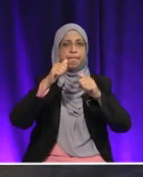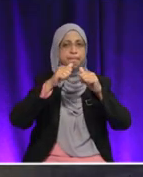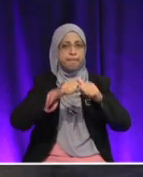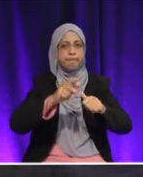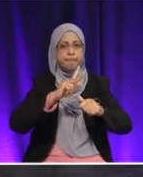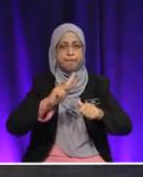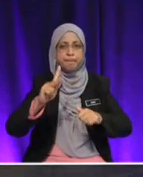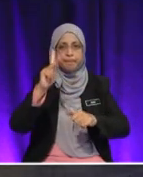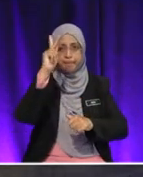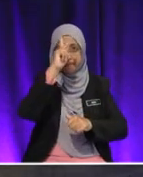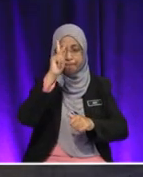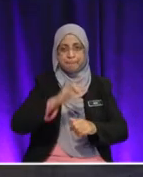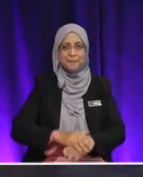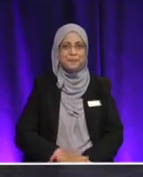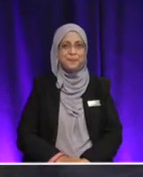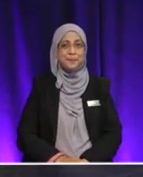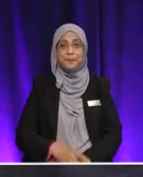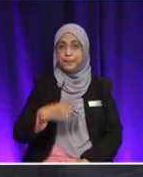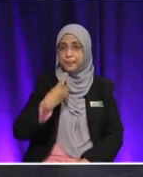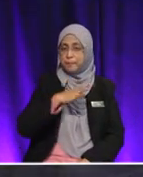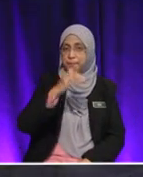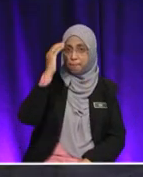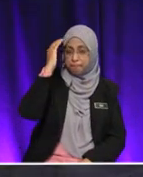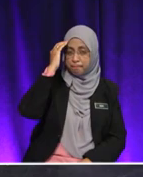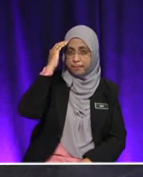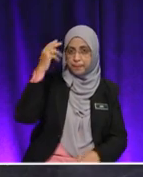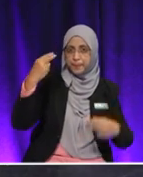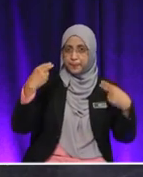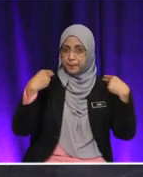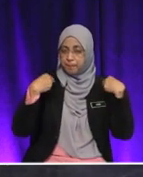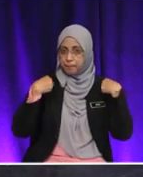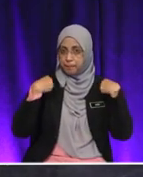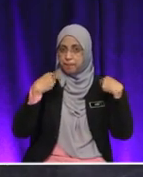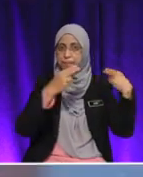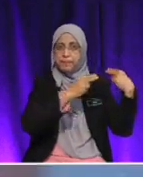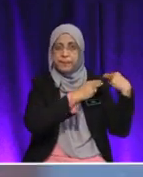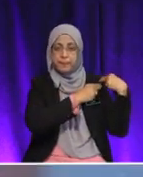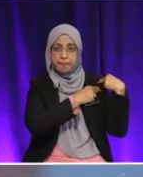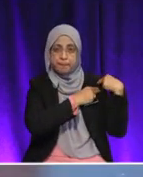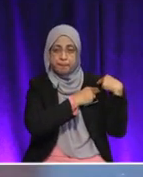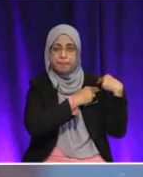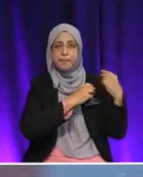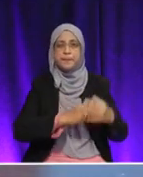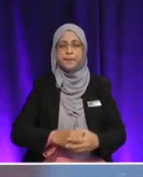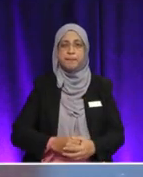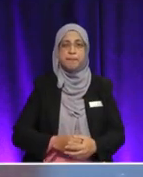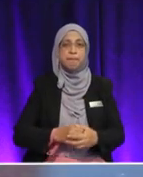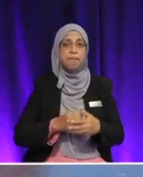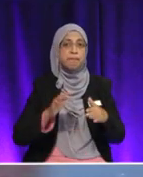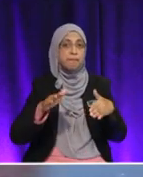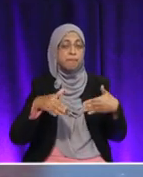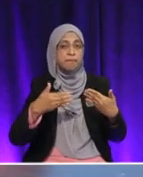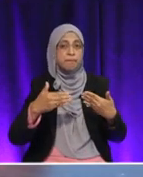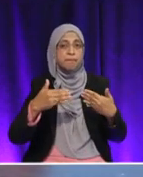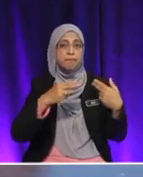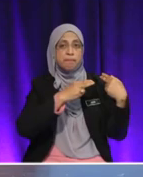gugusomu kita udah belajar tentang hak dan tanggung jawab kesan hak dan tanggung jawab juga batasan hak